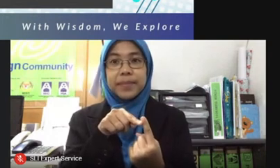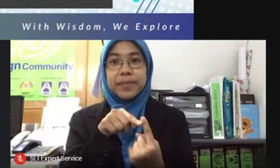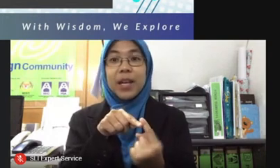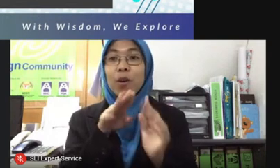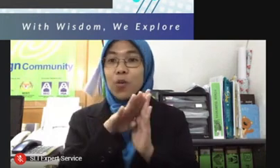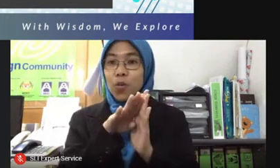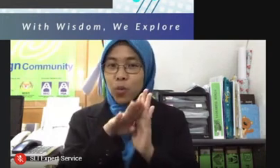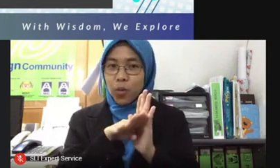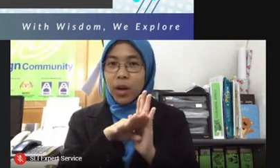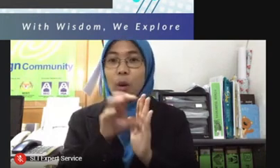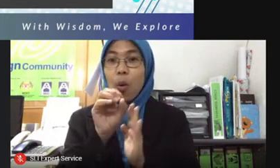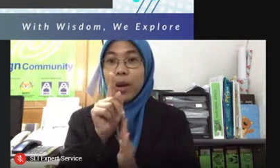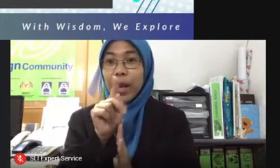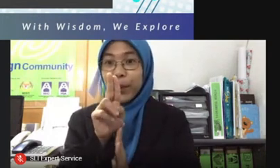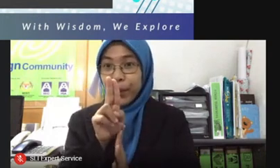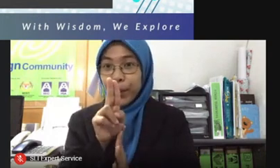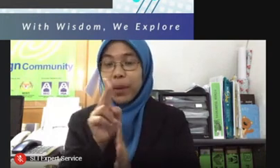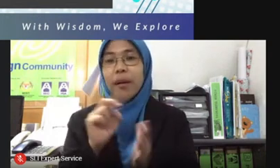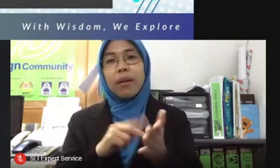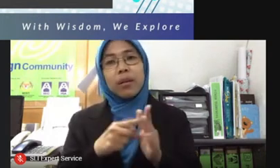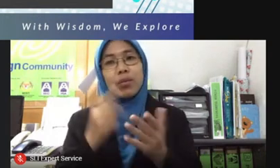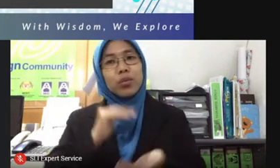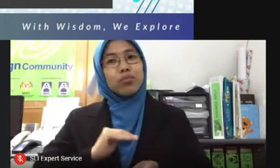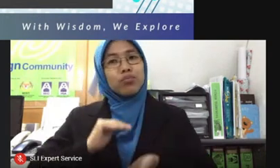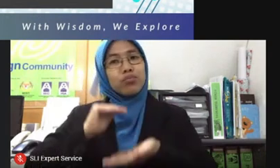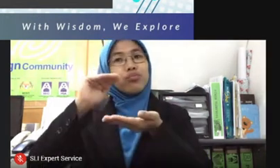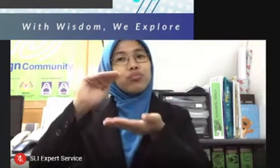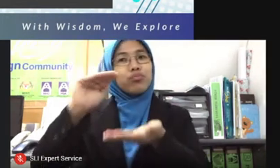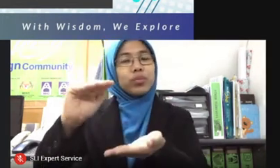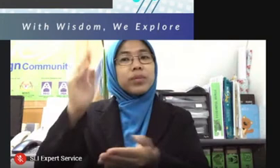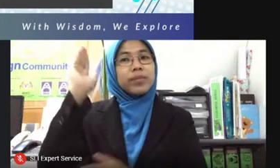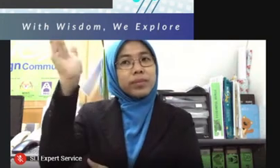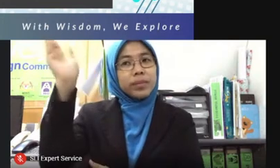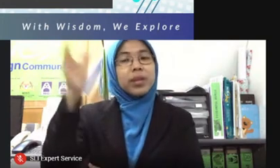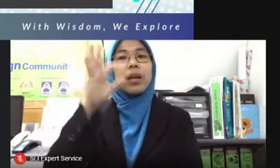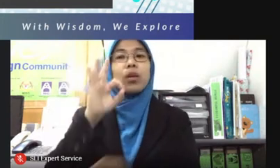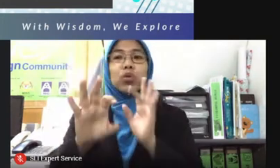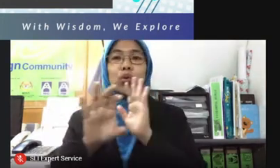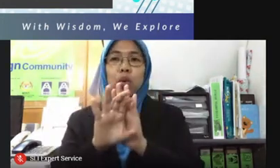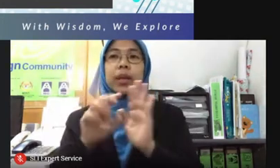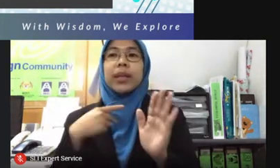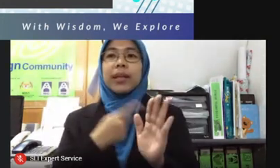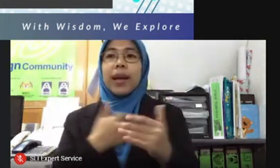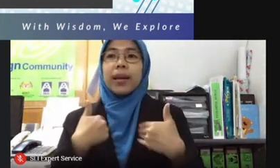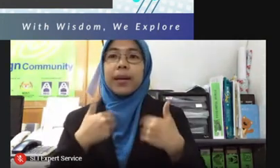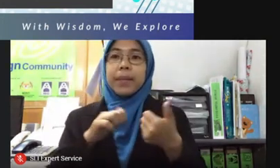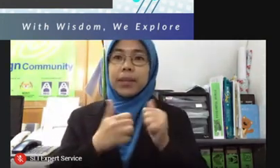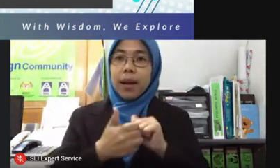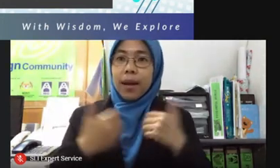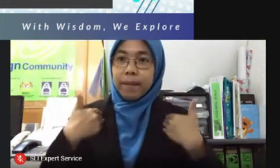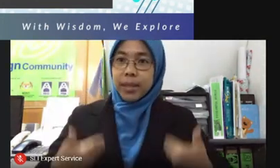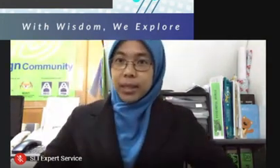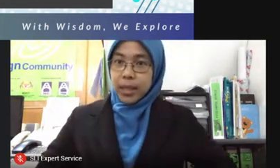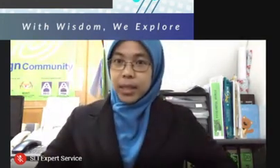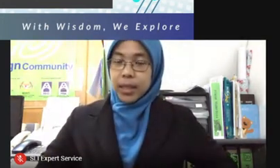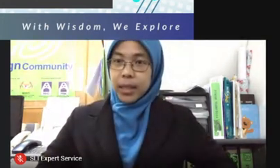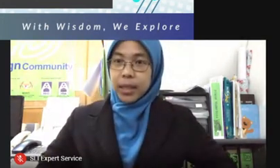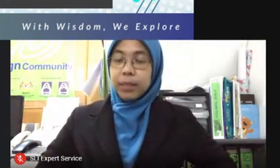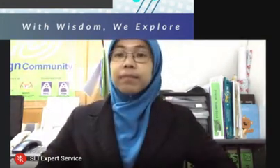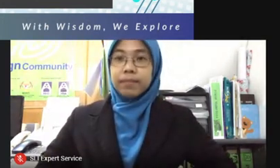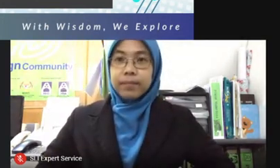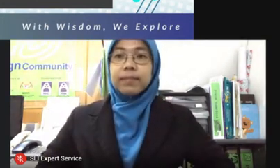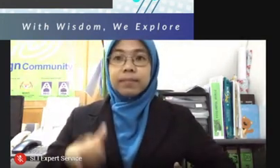kurang berupaya untuk menyampaikan mesej apabila kita adanya kekangan dari segi fizikal ke, betul? Ya,